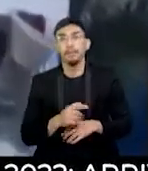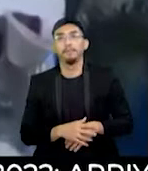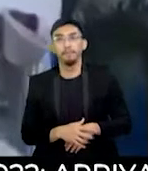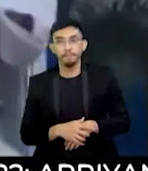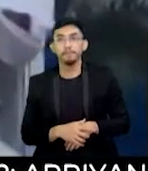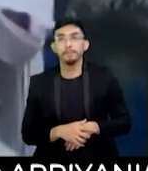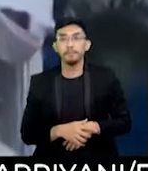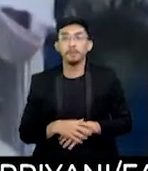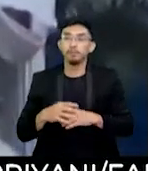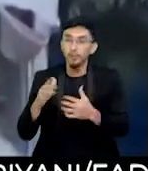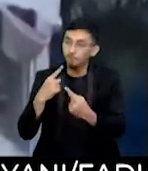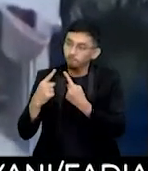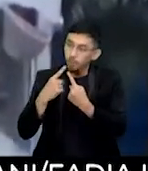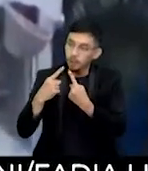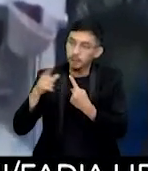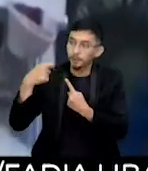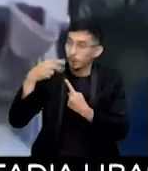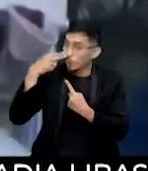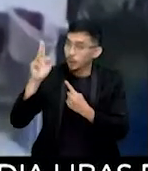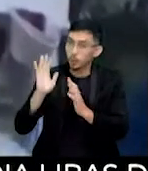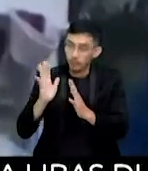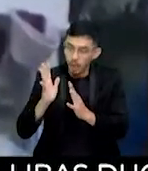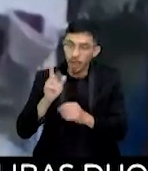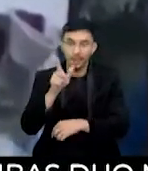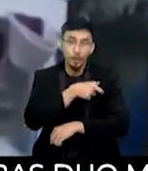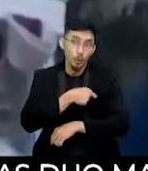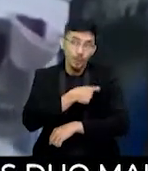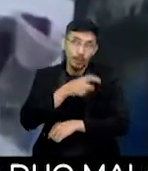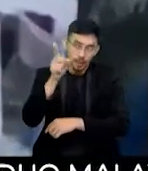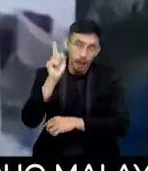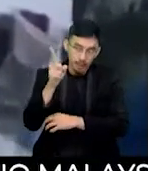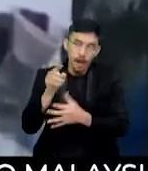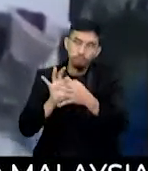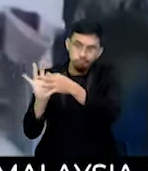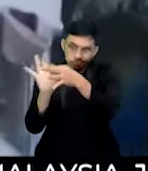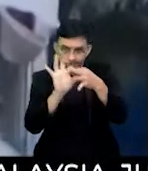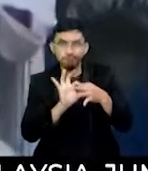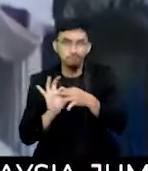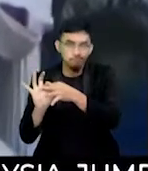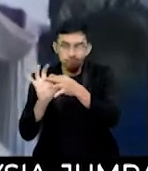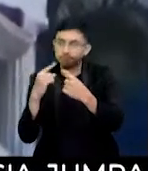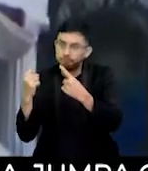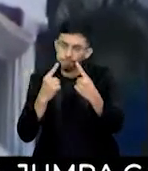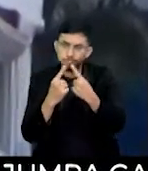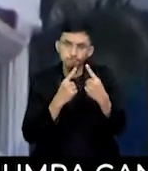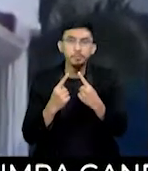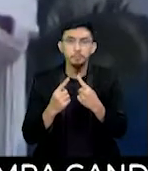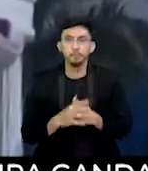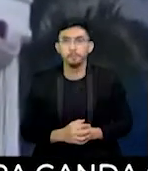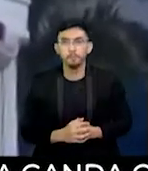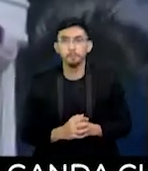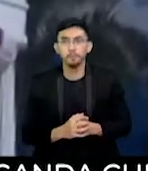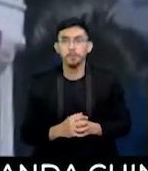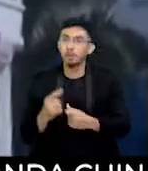Bern dan tim serta mengkoordinasikan tim yang ada di Jakarta. Dari waktu ke waktu, Ibu Menlu juga